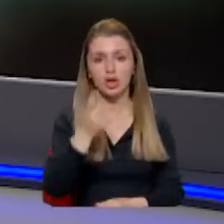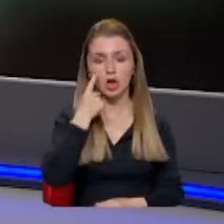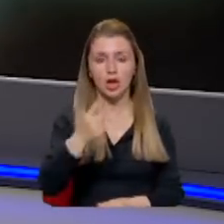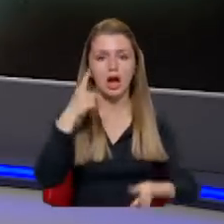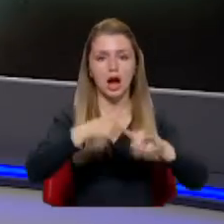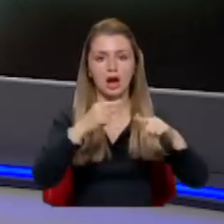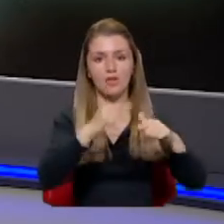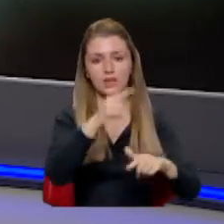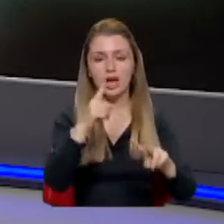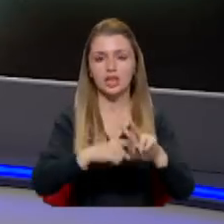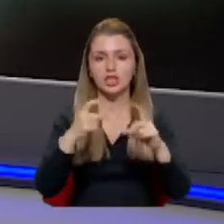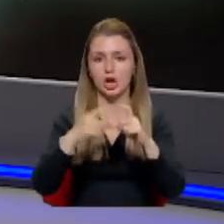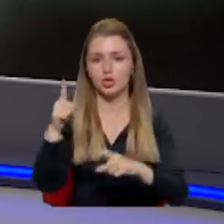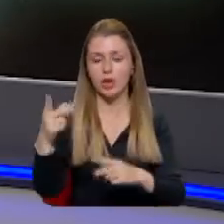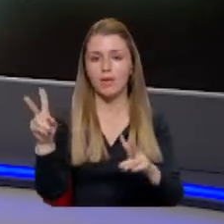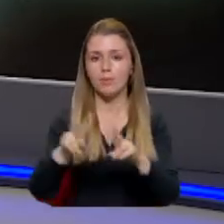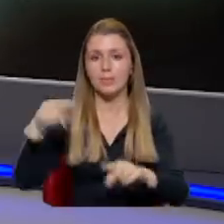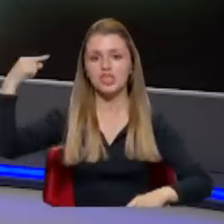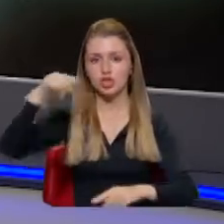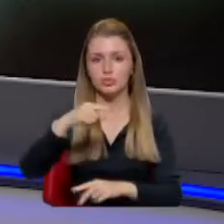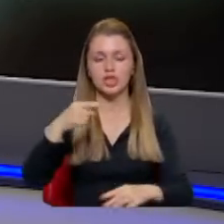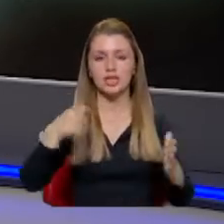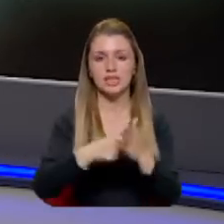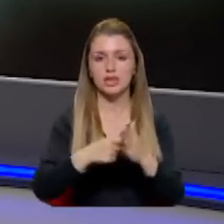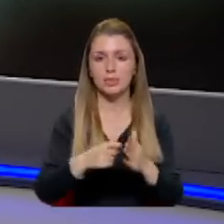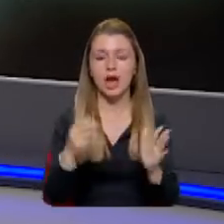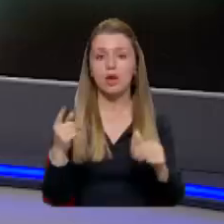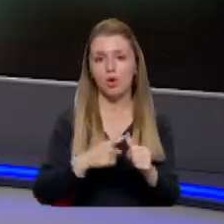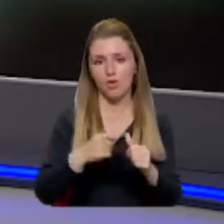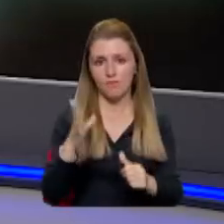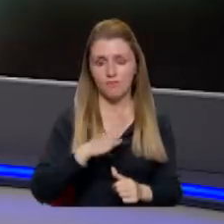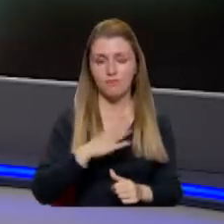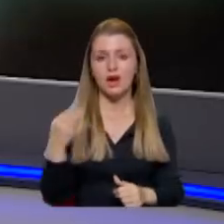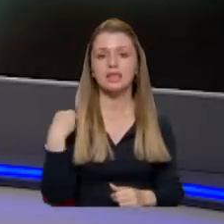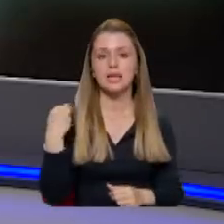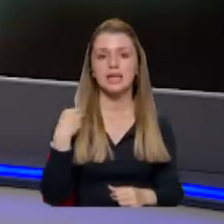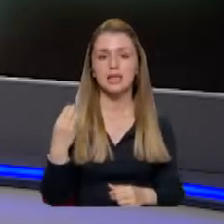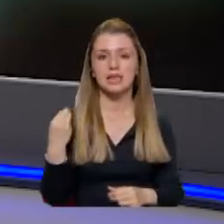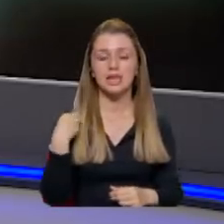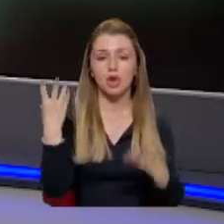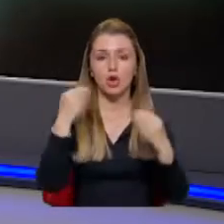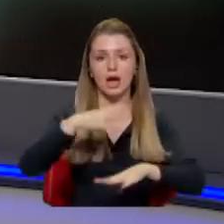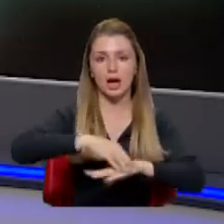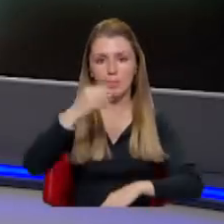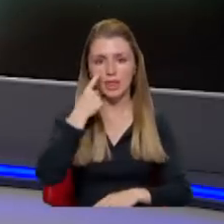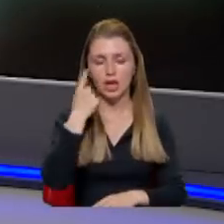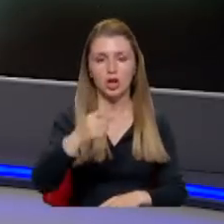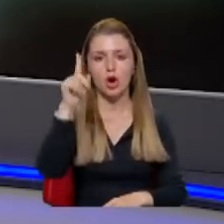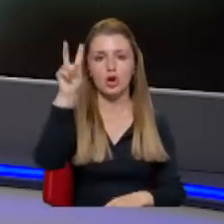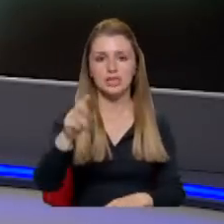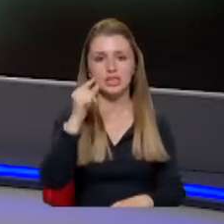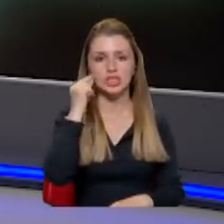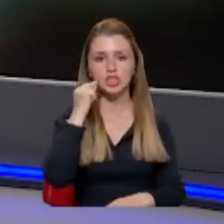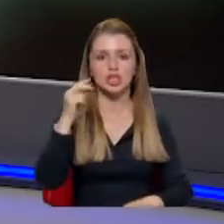Hakan Fidan Yaşar Güler ve Mehmet Şimşek gibi isimler öne çıktı işte yeni ve yenilenmiş kabinenin 18